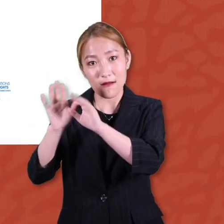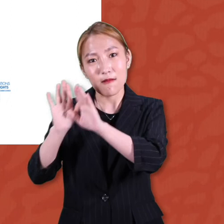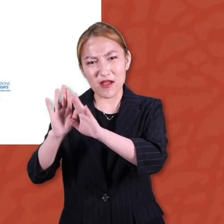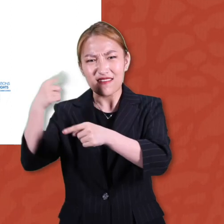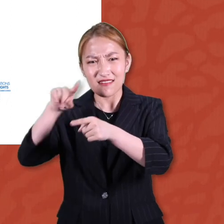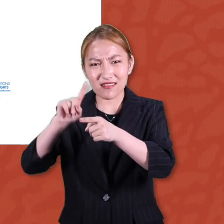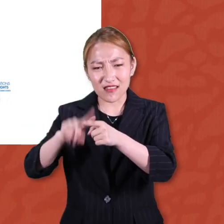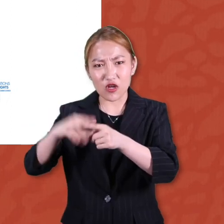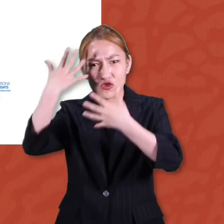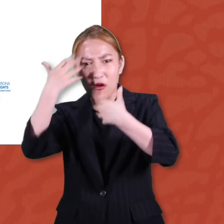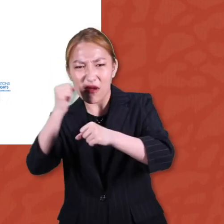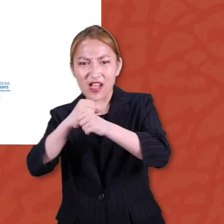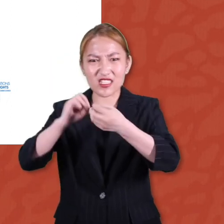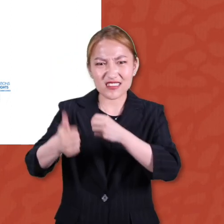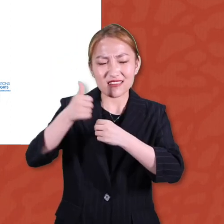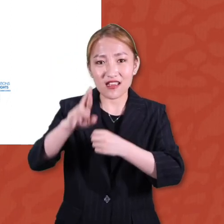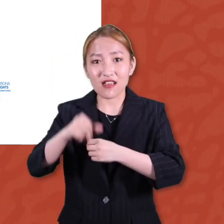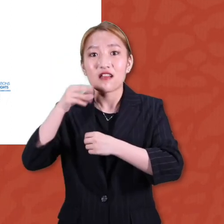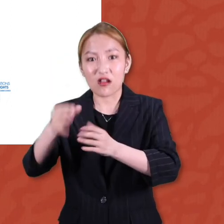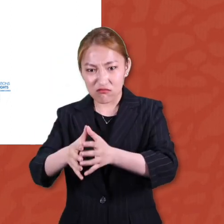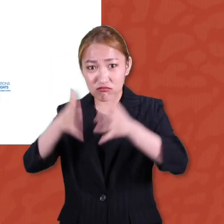илүү сайн зохион байгуулалтыг бий болгоход